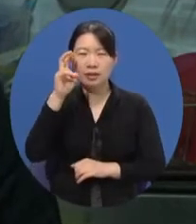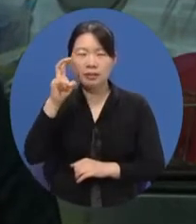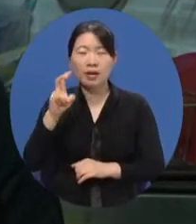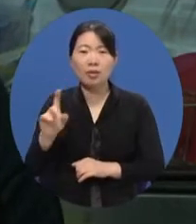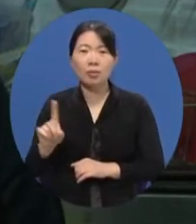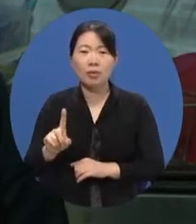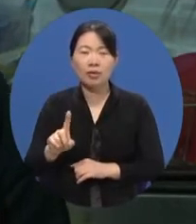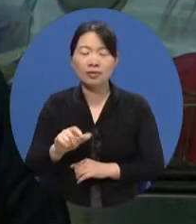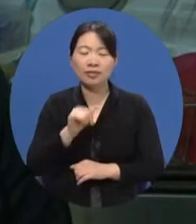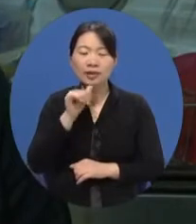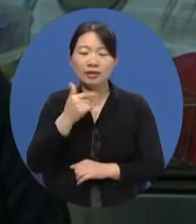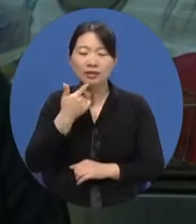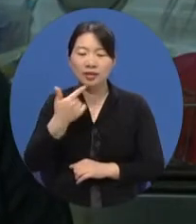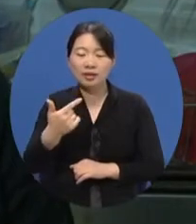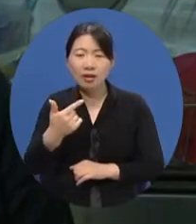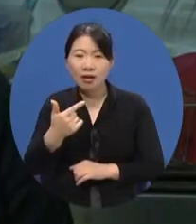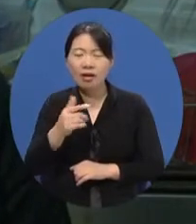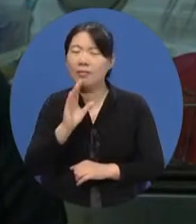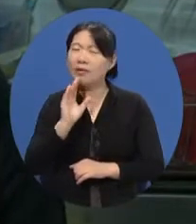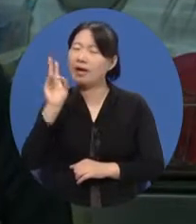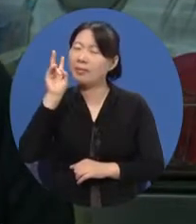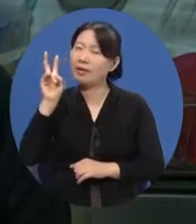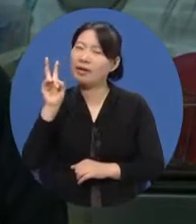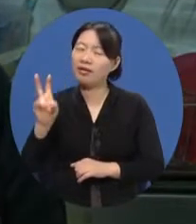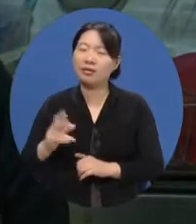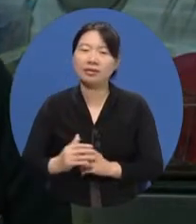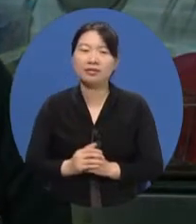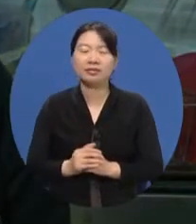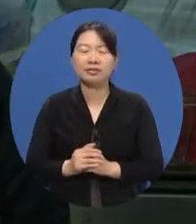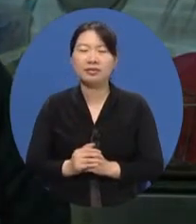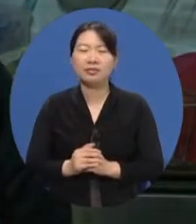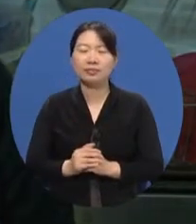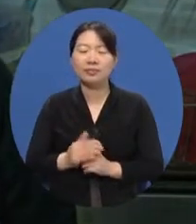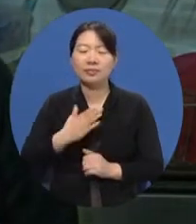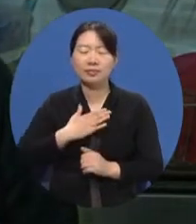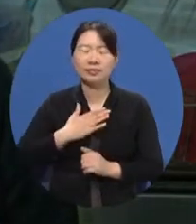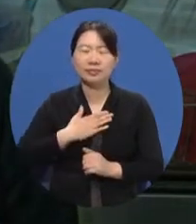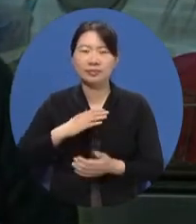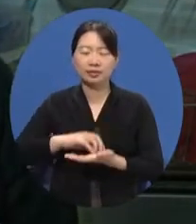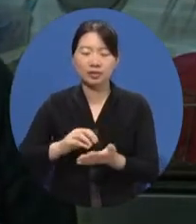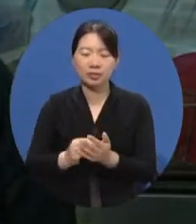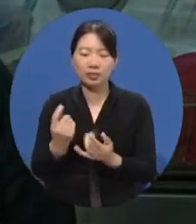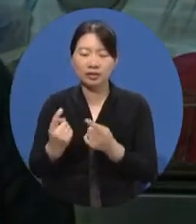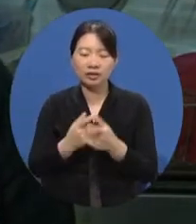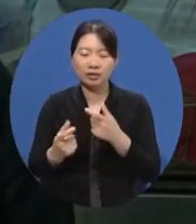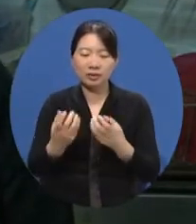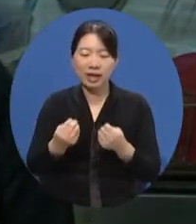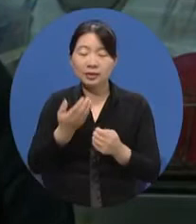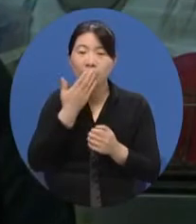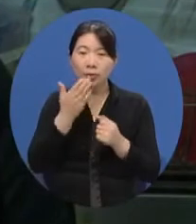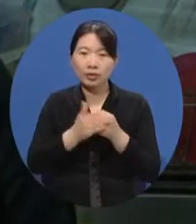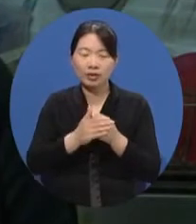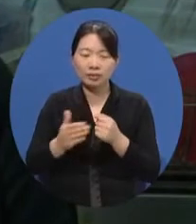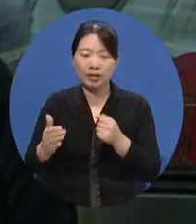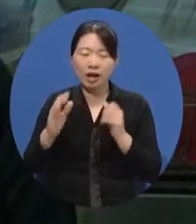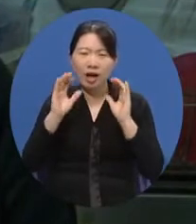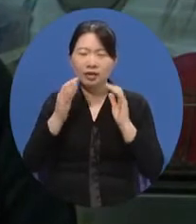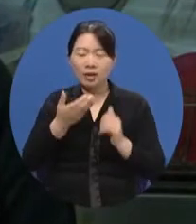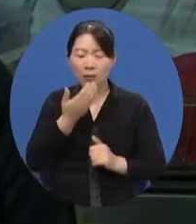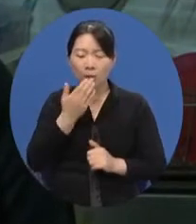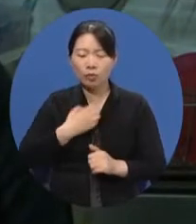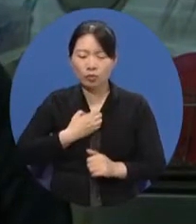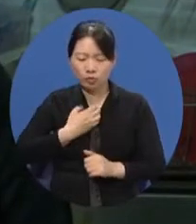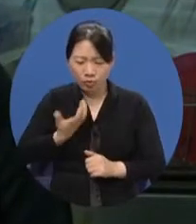뭐 다섯, 여섯 살 이 정도 됐는데요. 그때는 자기 양보다 더 많이 먹으니까 아기가 먹고 이제